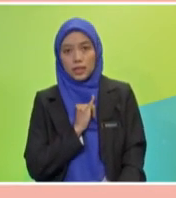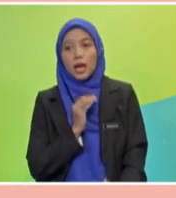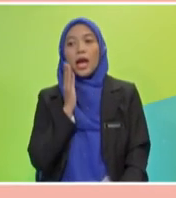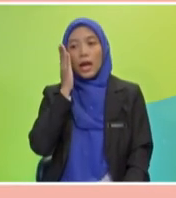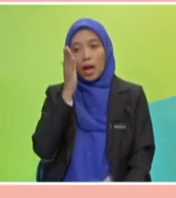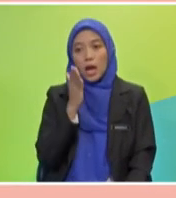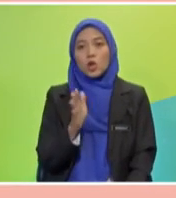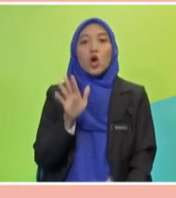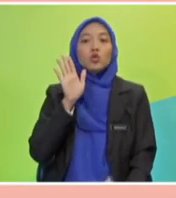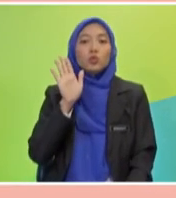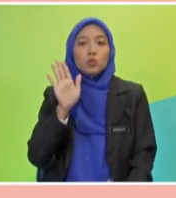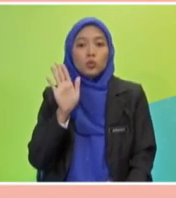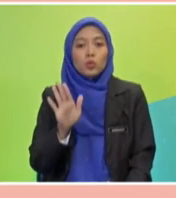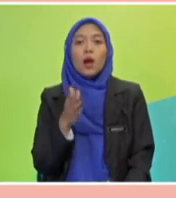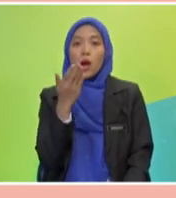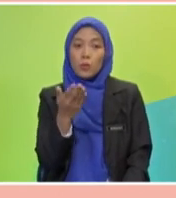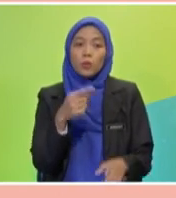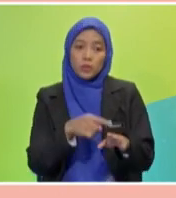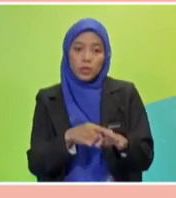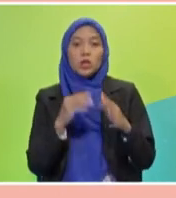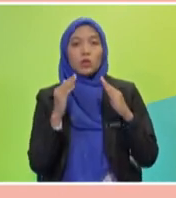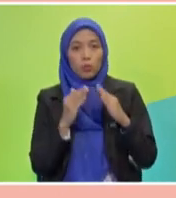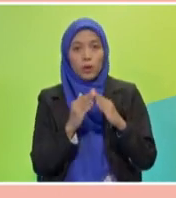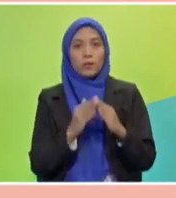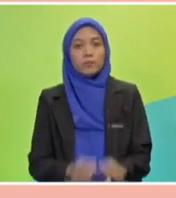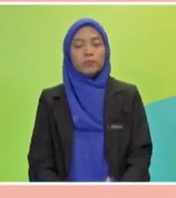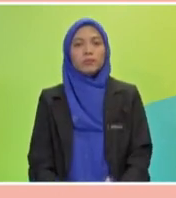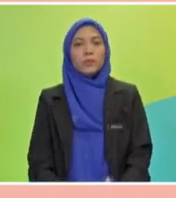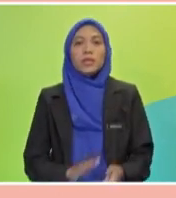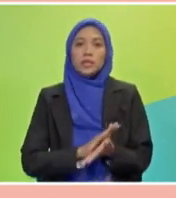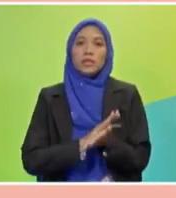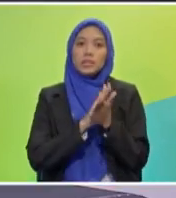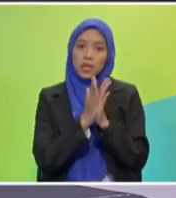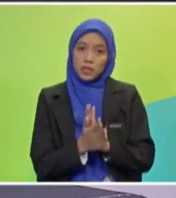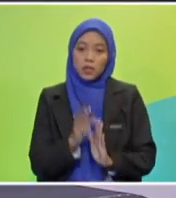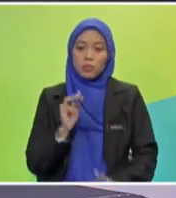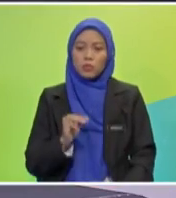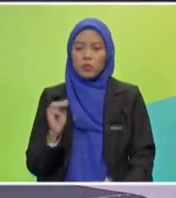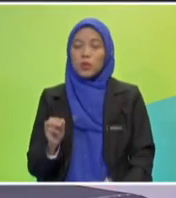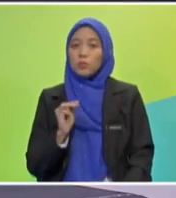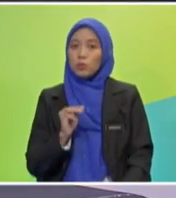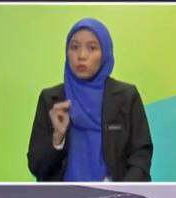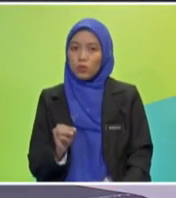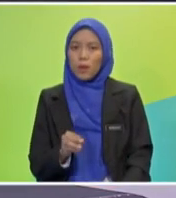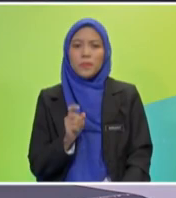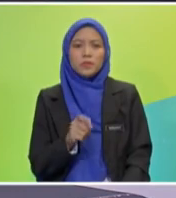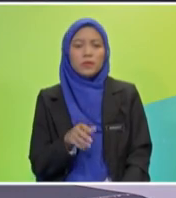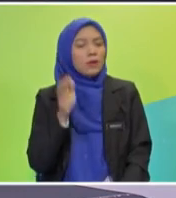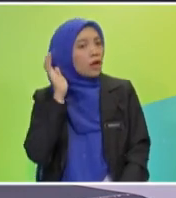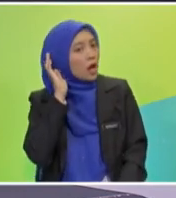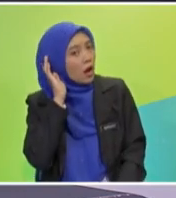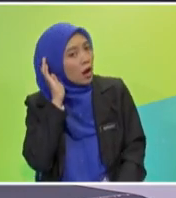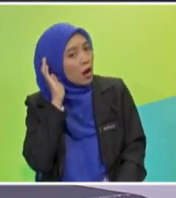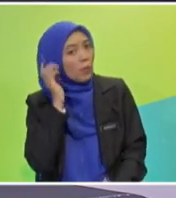tunggu kamu di rumah." Memandangkan ini kemahiran mendengar dan bertutur ya, Amira. Jadi murid-murid perlu mendengar dengan